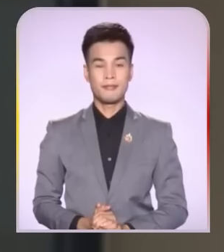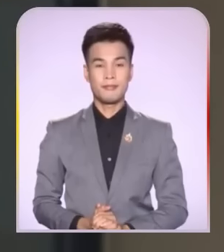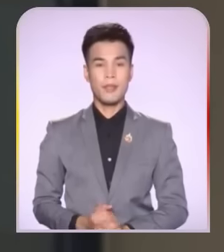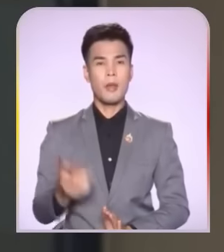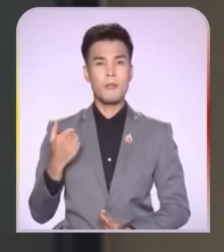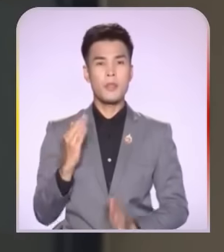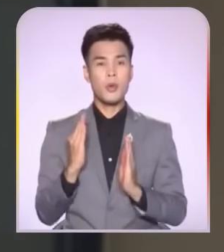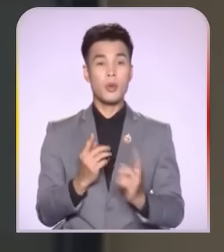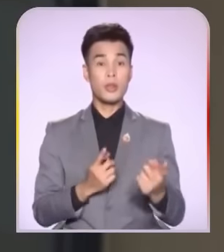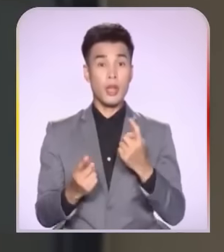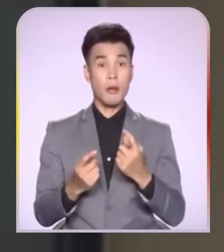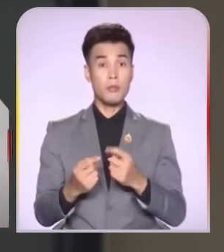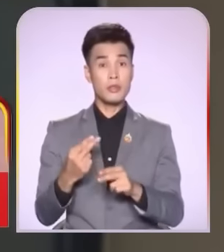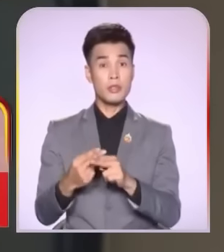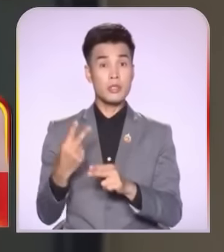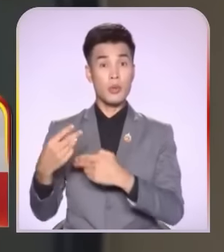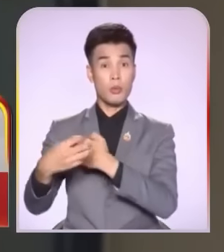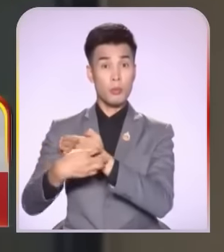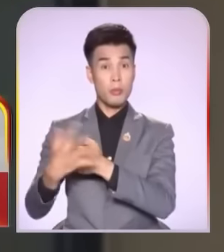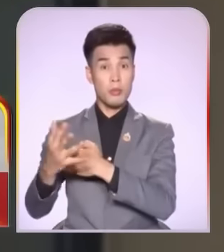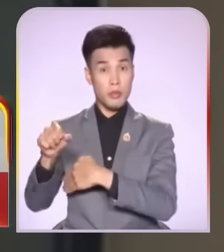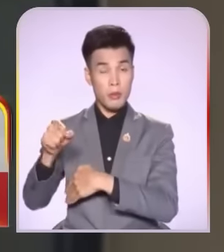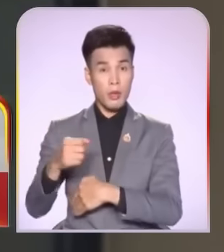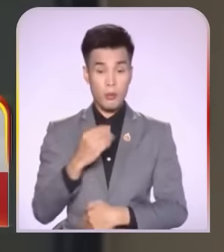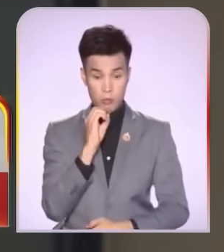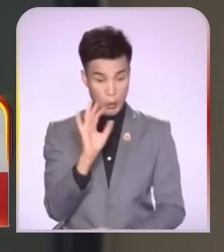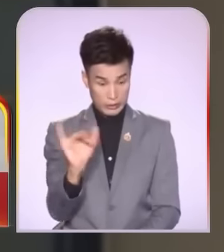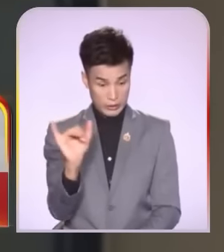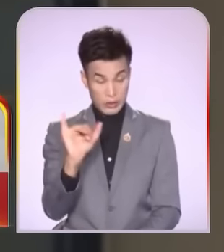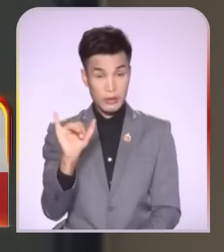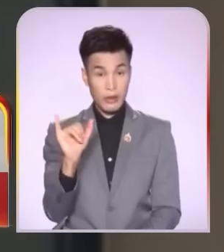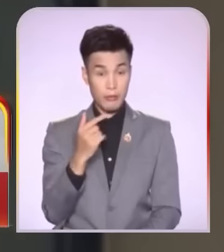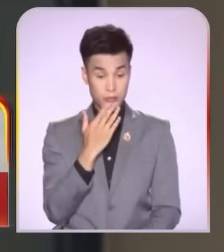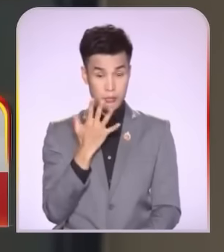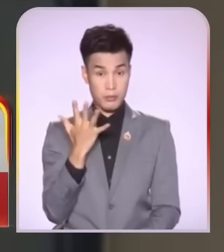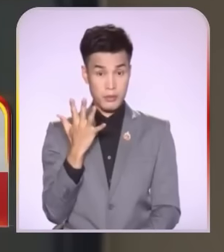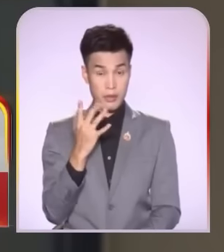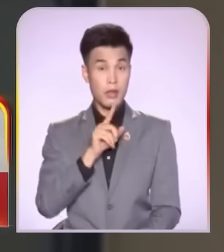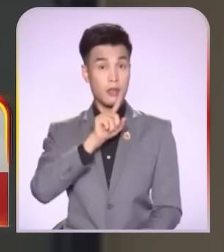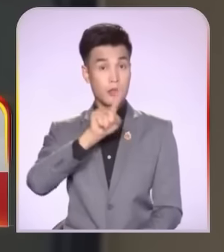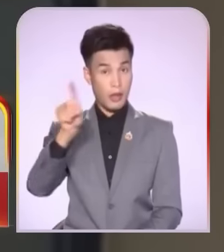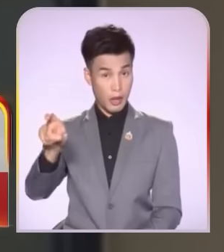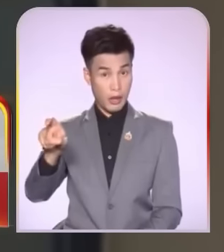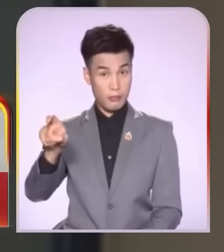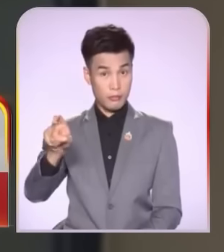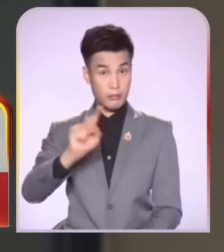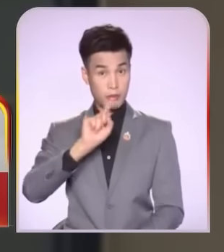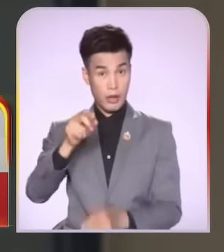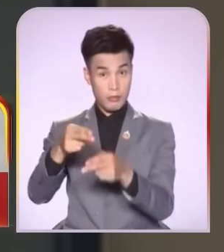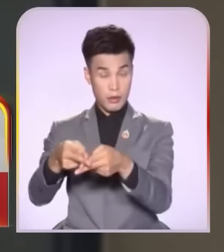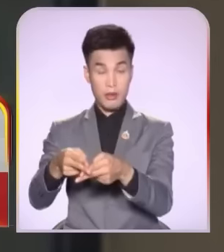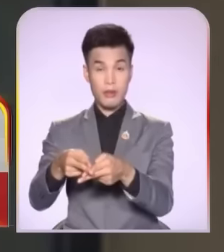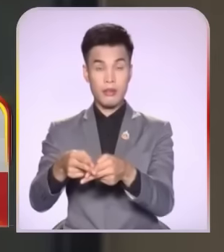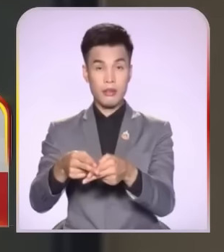มีคนถามผมว่าไม่มีวงสุวรรณหรือเปล่าผมบอกผมยังไม่ได้พูดถึงตรงนั้นเลยแต่ว่าก็ต้องไปถามท่านมีไม่มีก็ต้องถามท่านว่